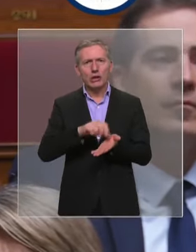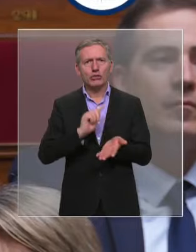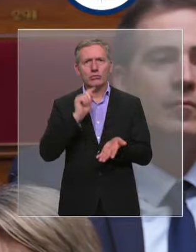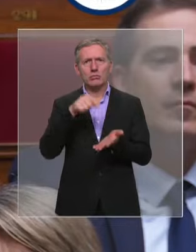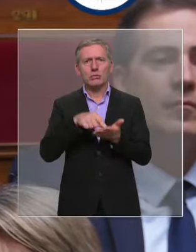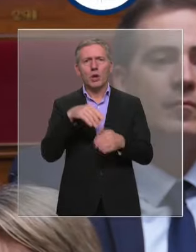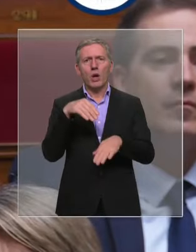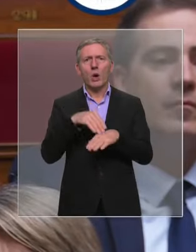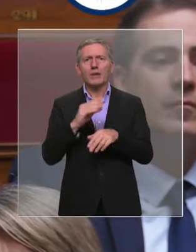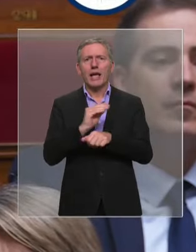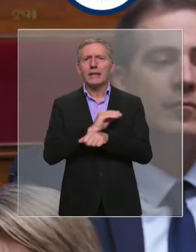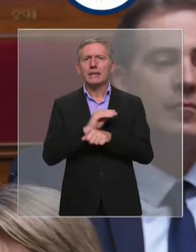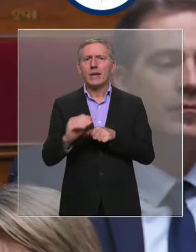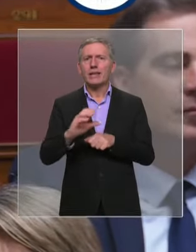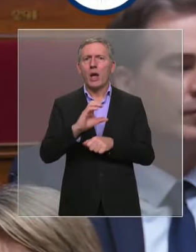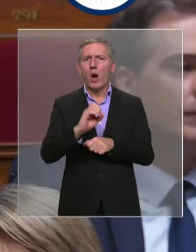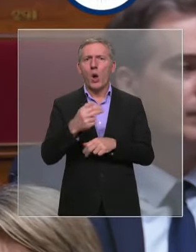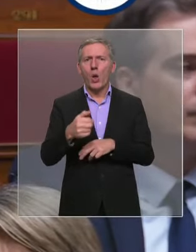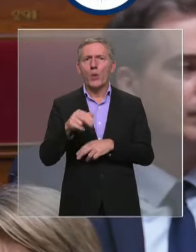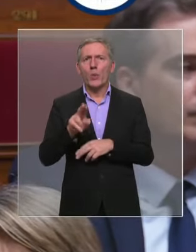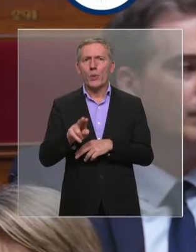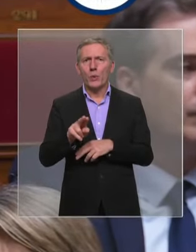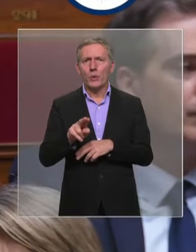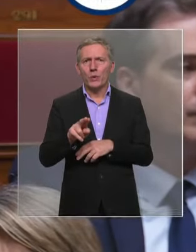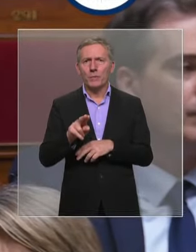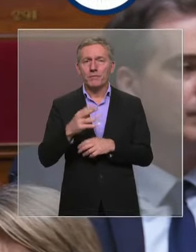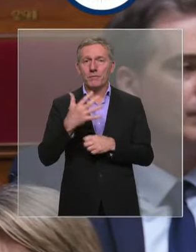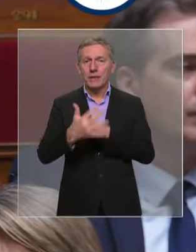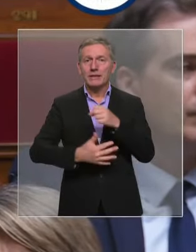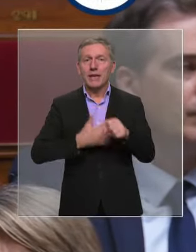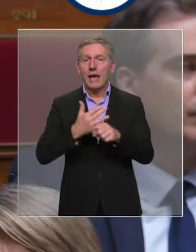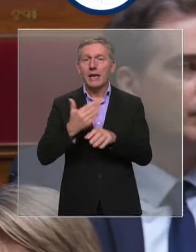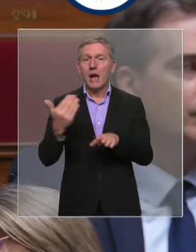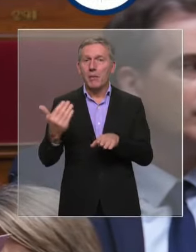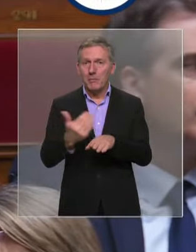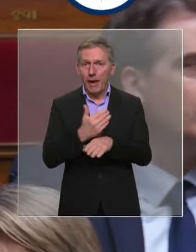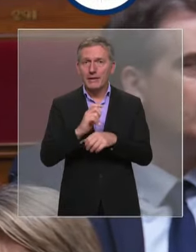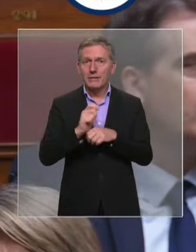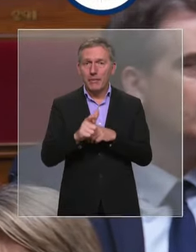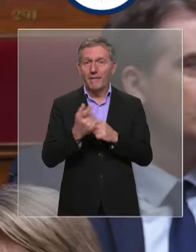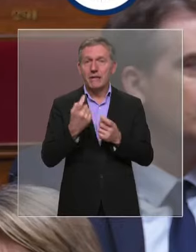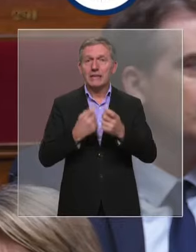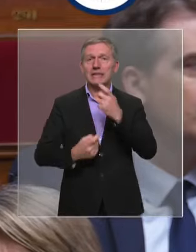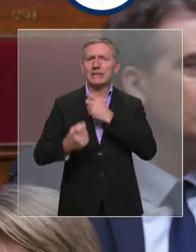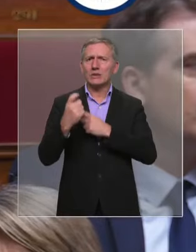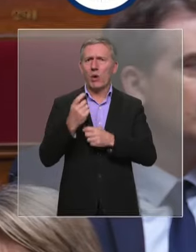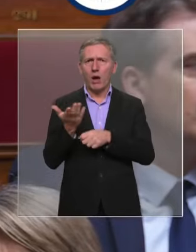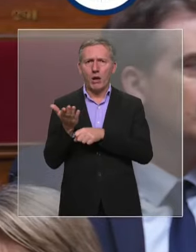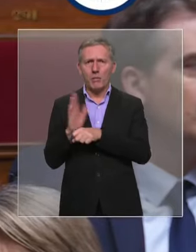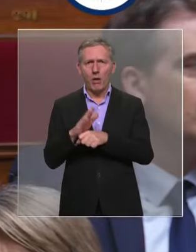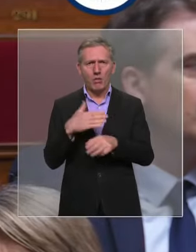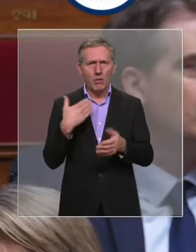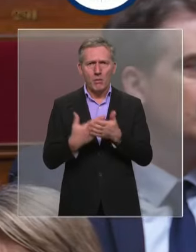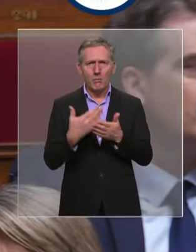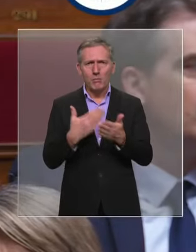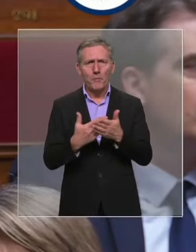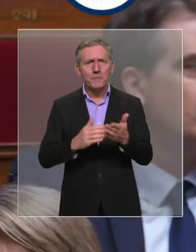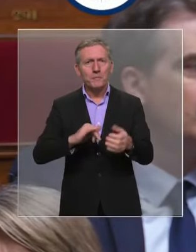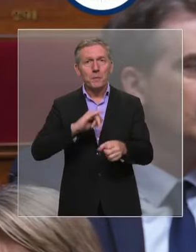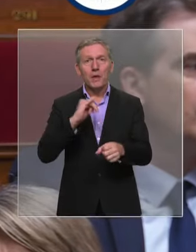de sécurité de l'ONU. 5 ans après, l'histoire a montré que tout cela était